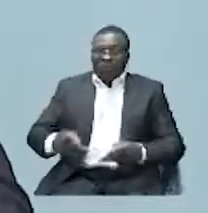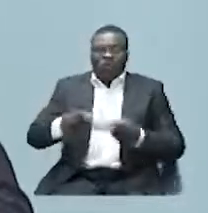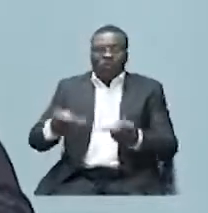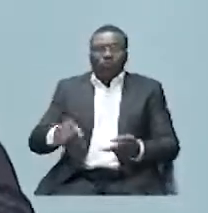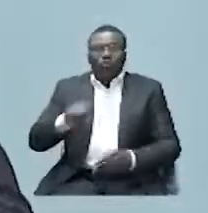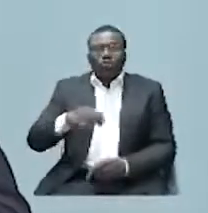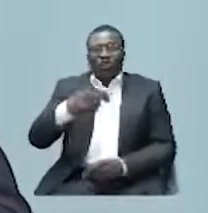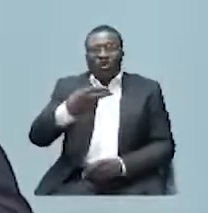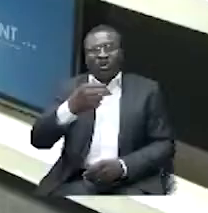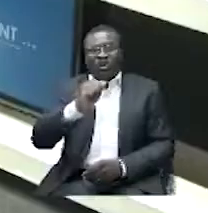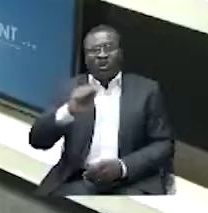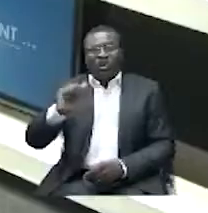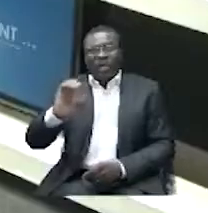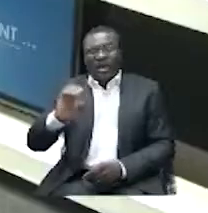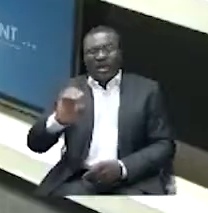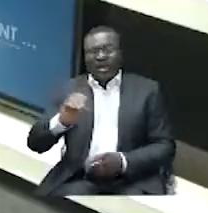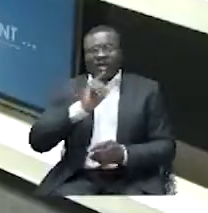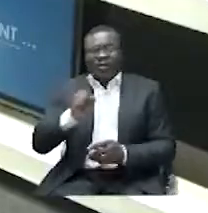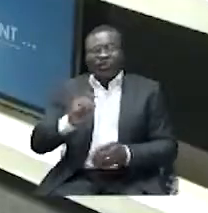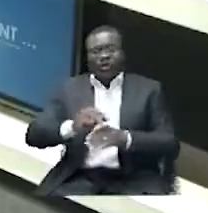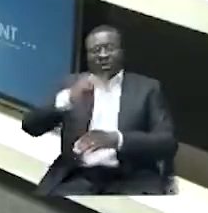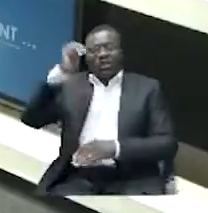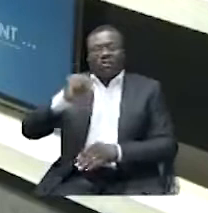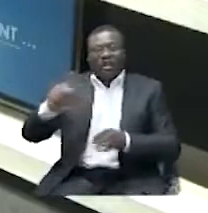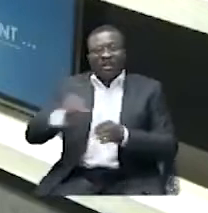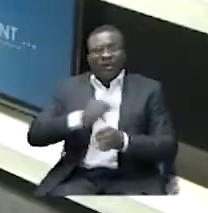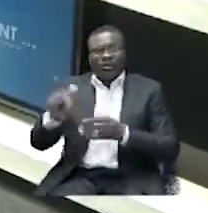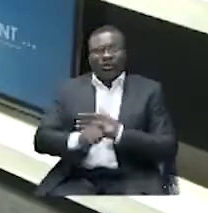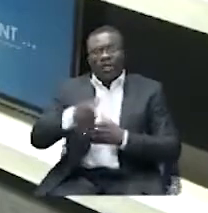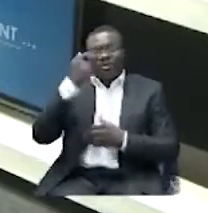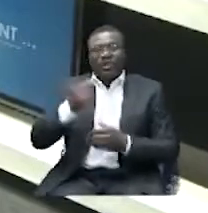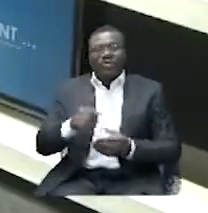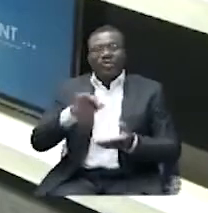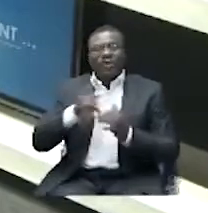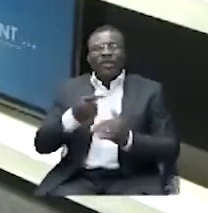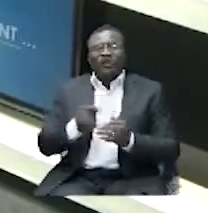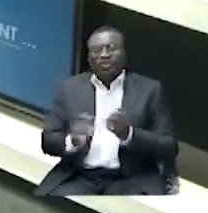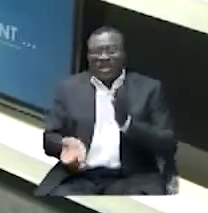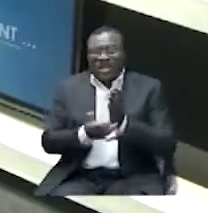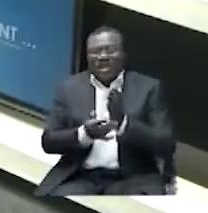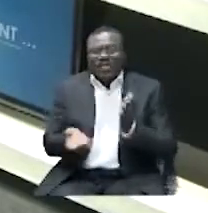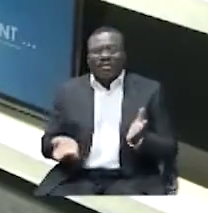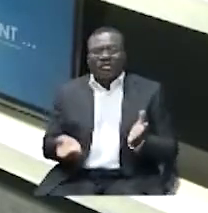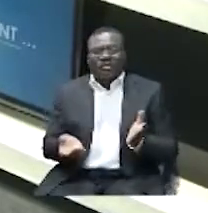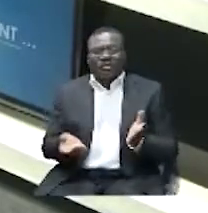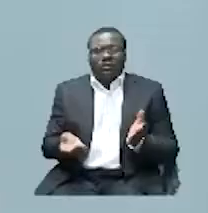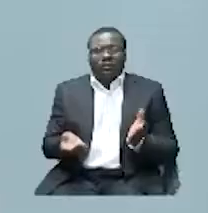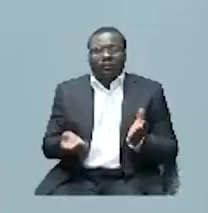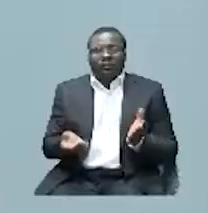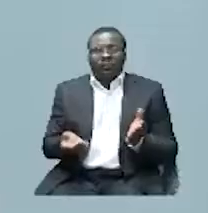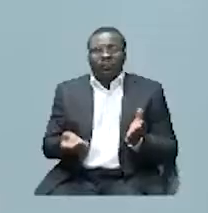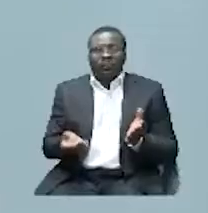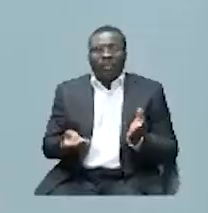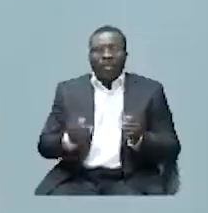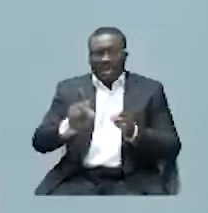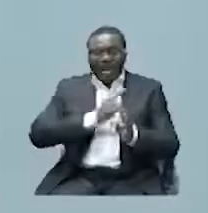la HAC les membres de la HAC soient majoritairement des professionnels. Parce qu'il s'agit de quelque chose de très technique. Les professionnels des